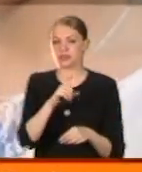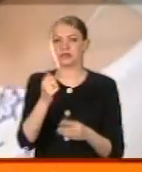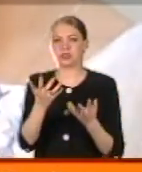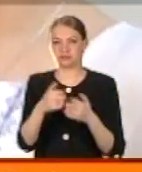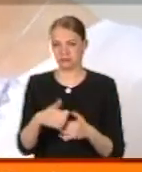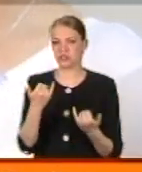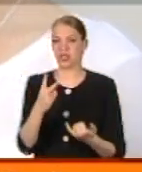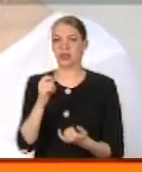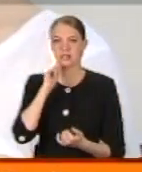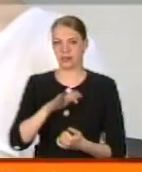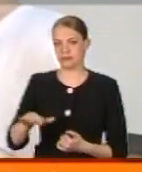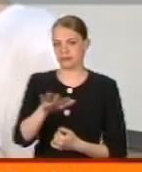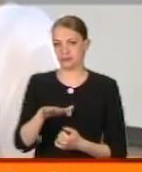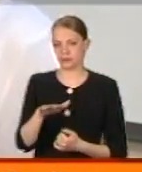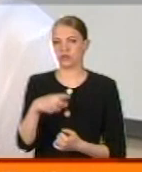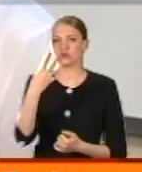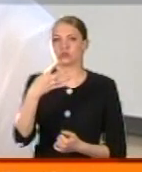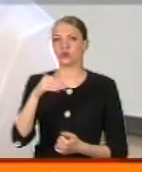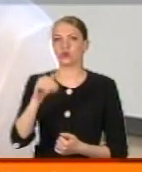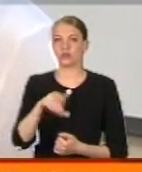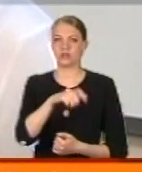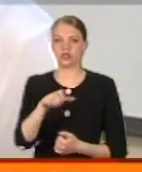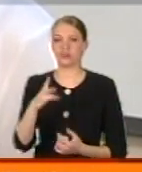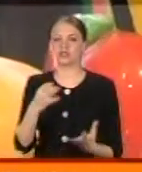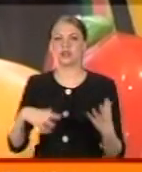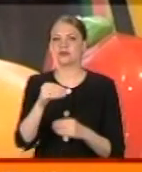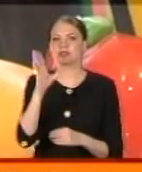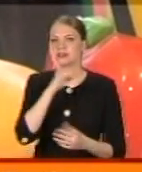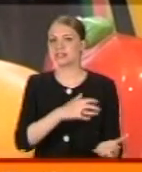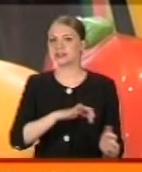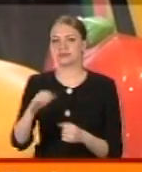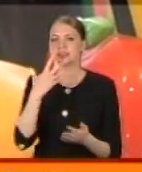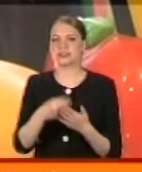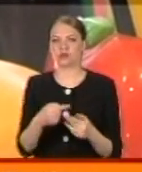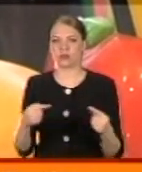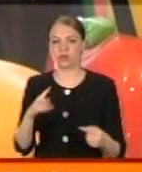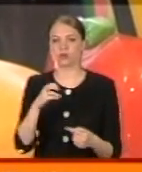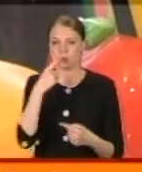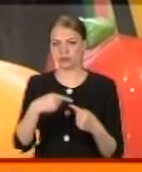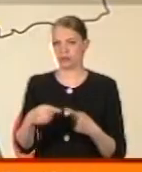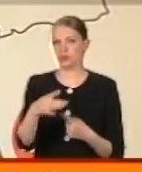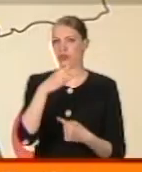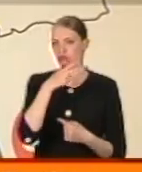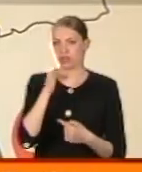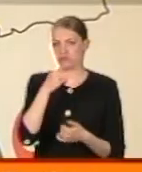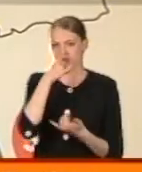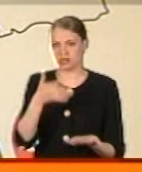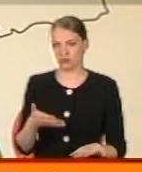Кримсо, зараз на материковій частині України 40 тисяч. Не всі встигли вивезти своє майно, але найближчим часом